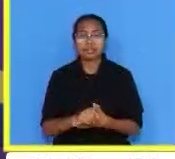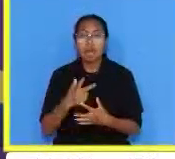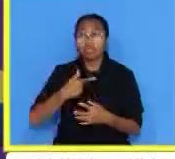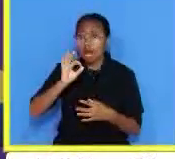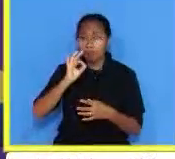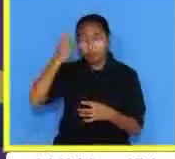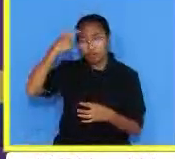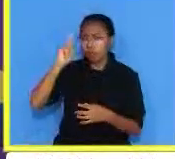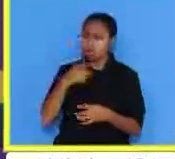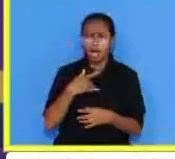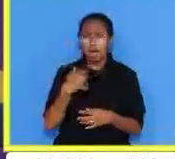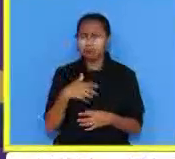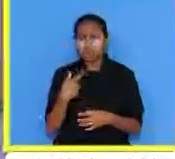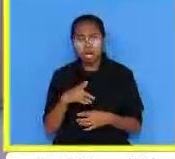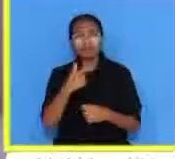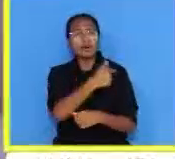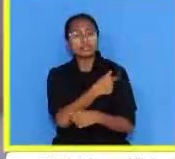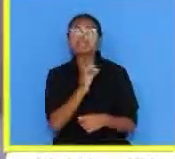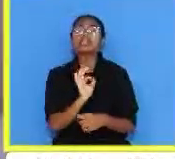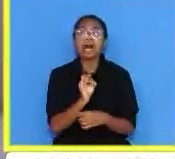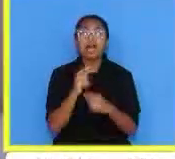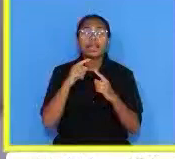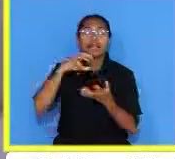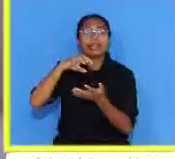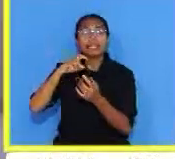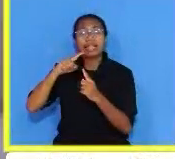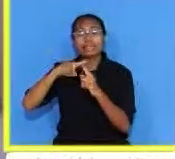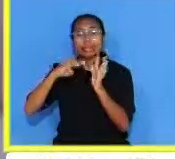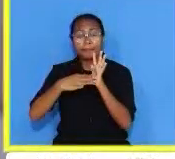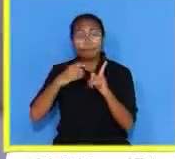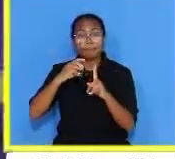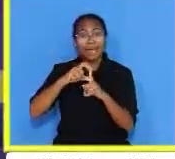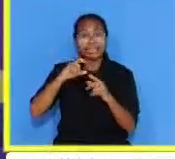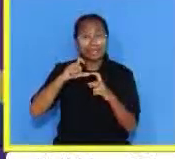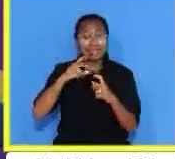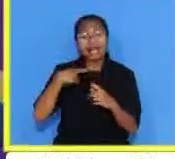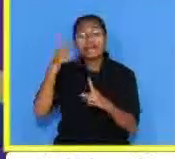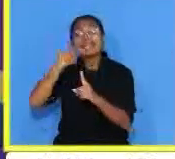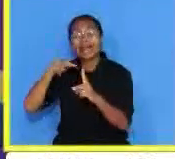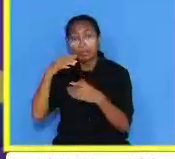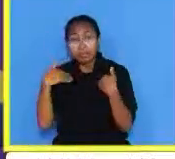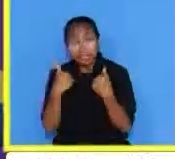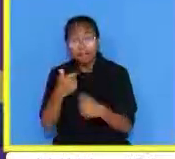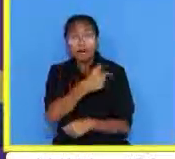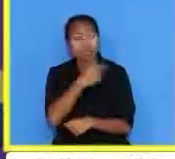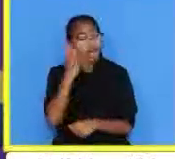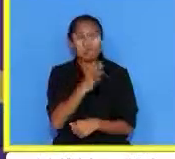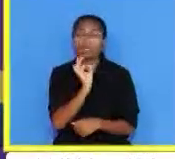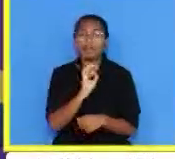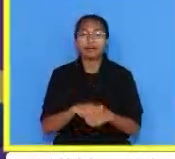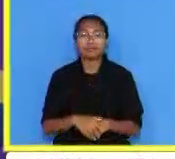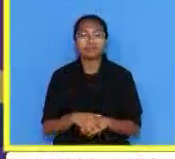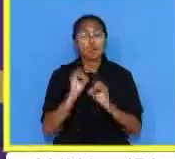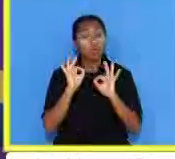Ya. Tim medis akan memastikan kondisi tubuh kita ini siap untuk menerima vaksinasi. Iya. Baik Ibu, mungkin Ibu